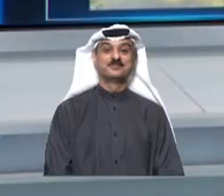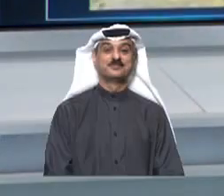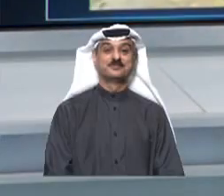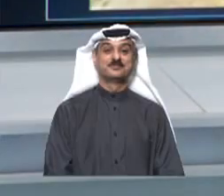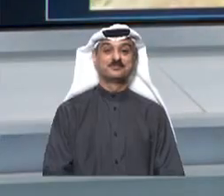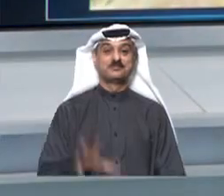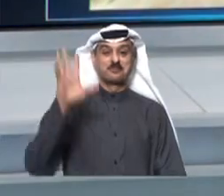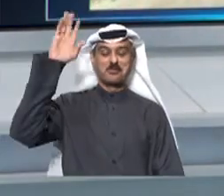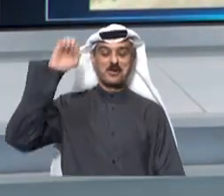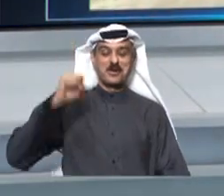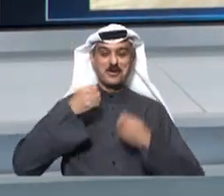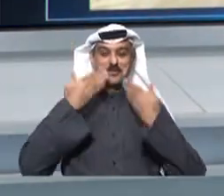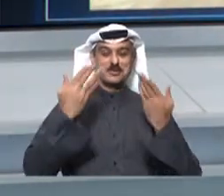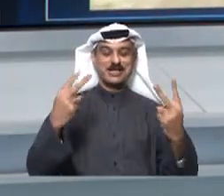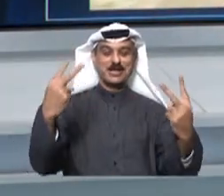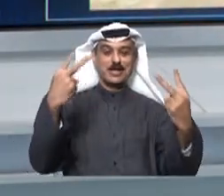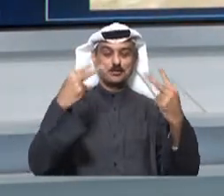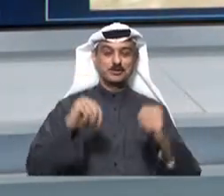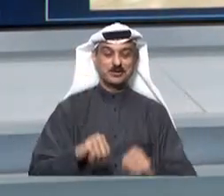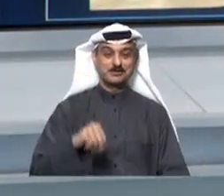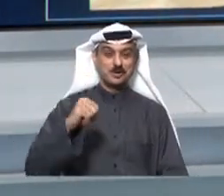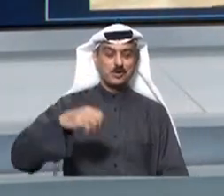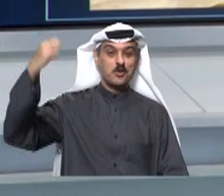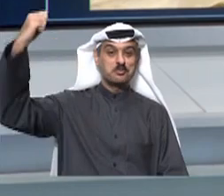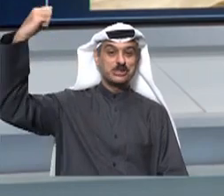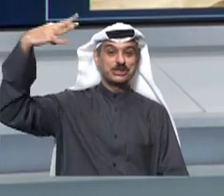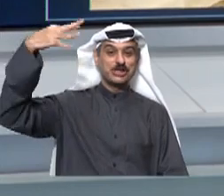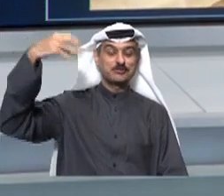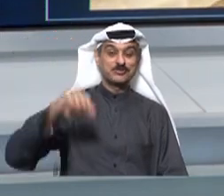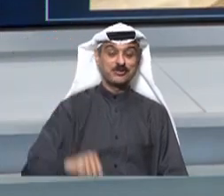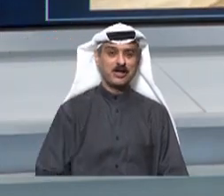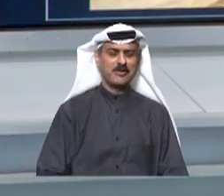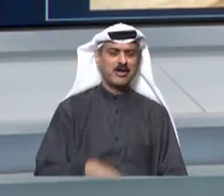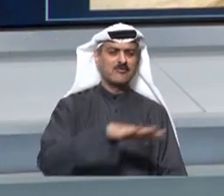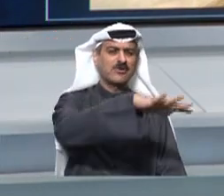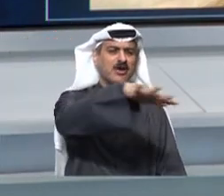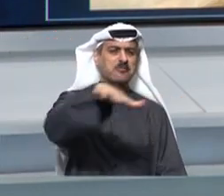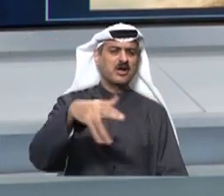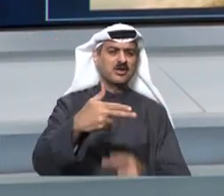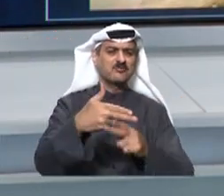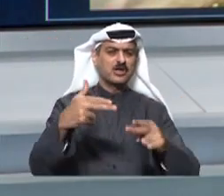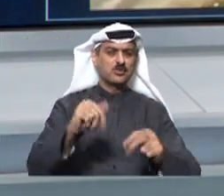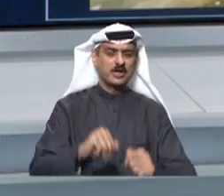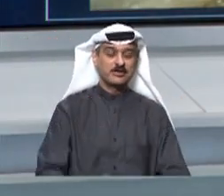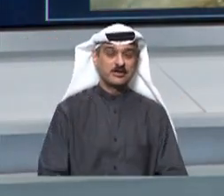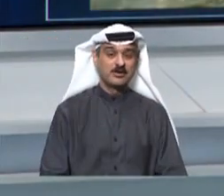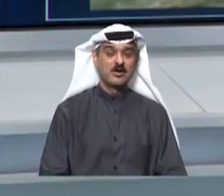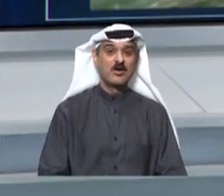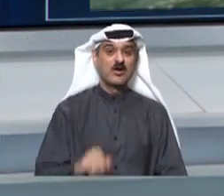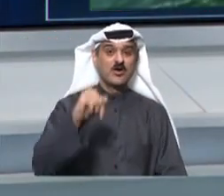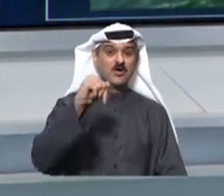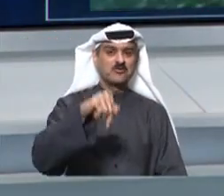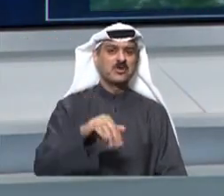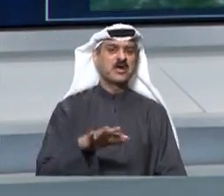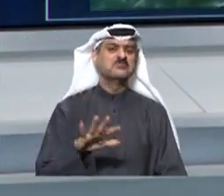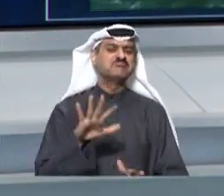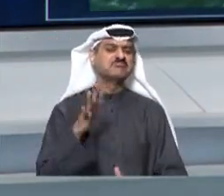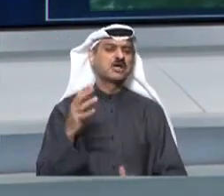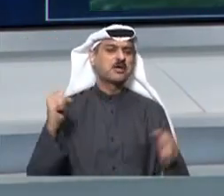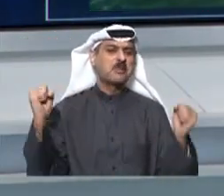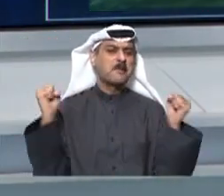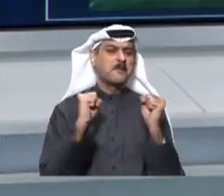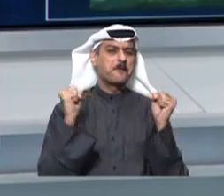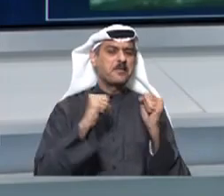نمسي عليكم بالخير أعزائي المشاهدين. أجواء مشمسة على معظم المناطق حاليا، مع أيضا أجواء تميل إلى البرودة،